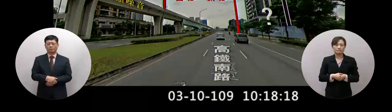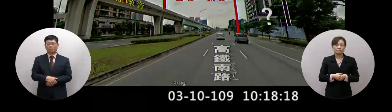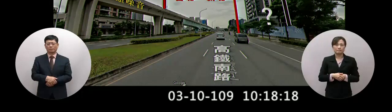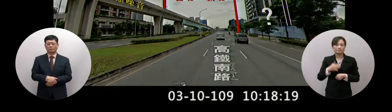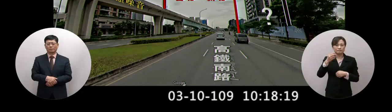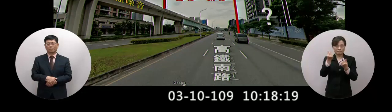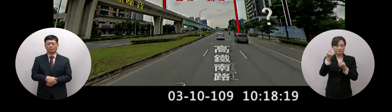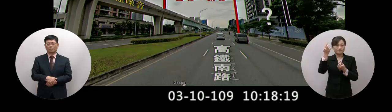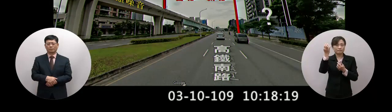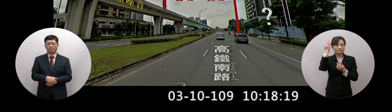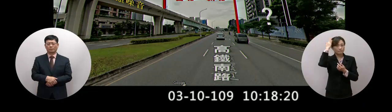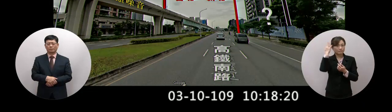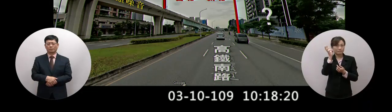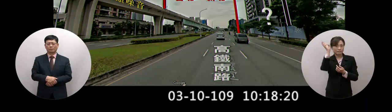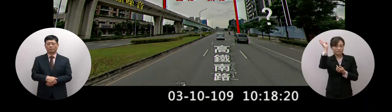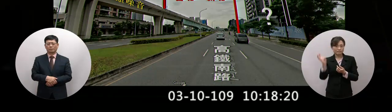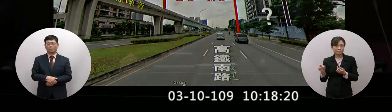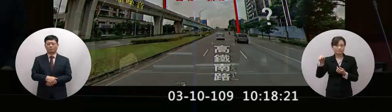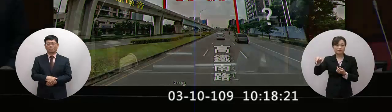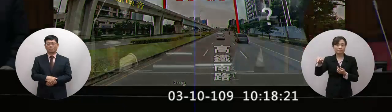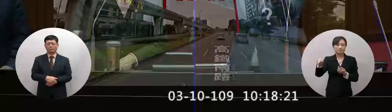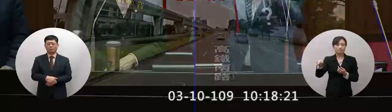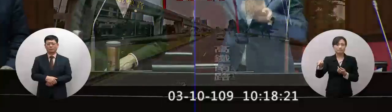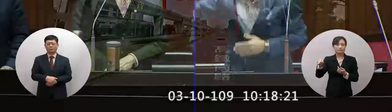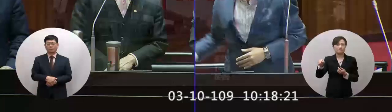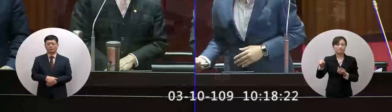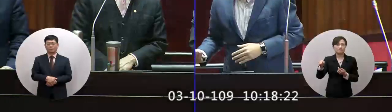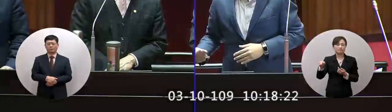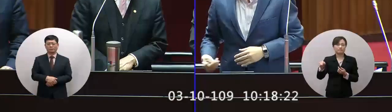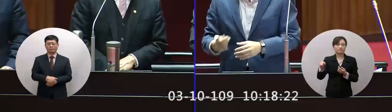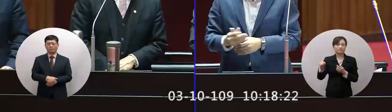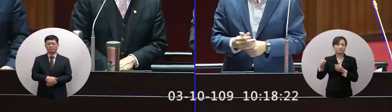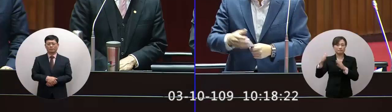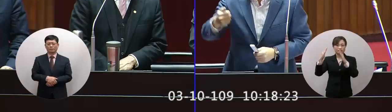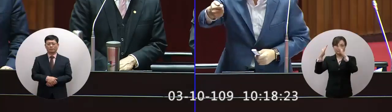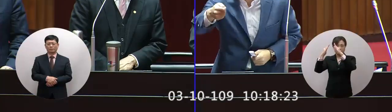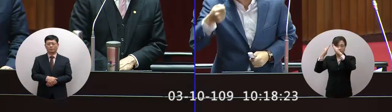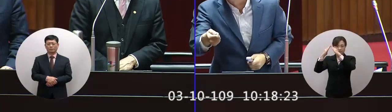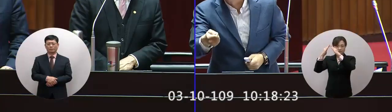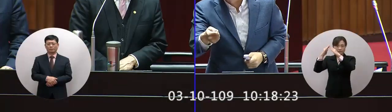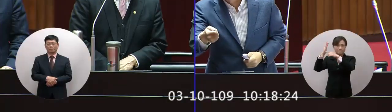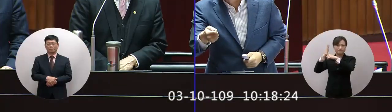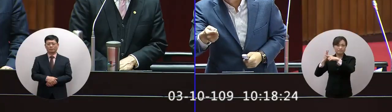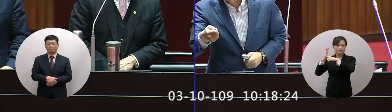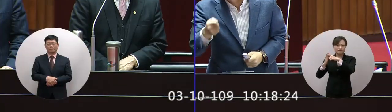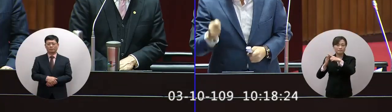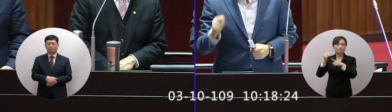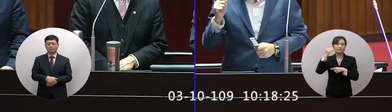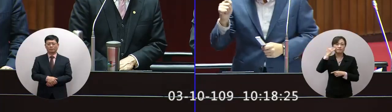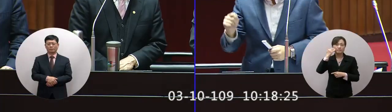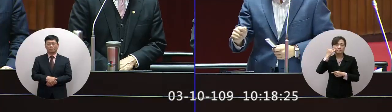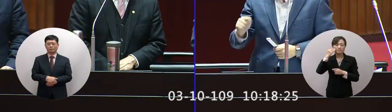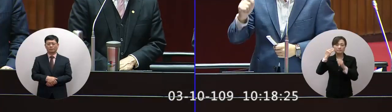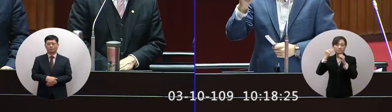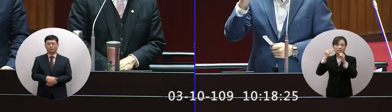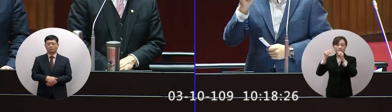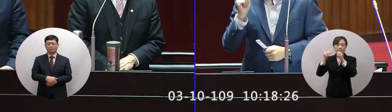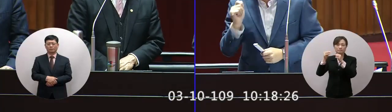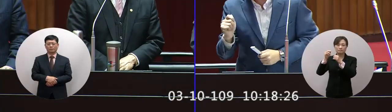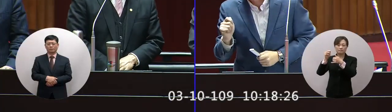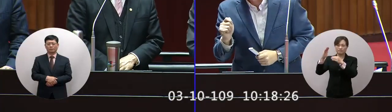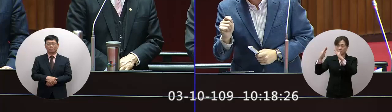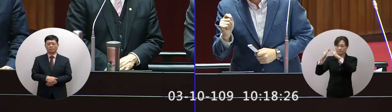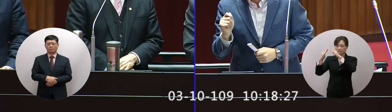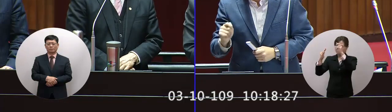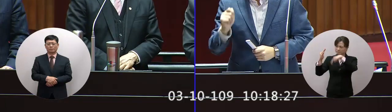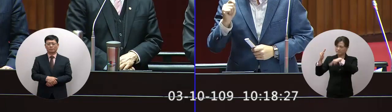黑线60米，已经到那个住宅的一半，所以你住宅在外面测，他讲他用的噪